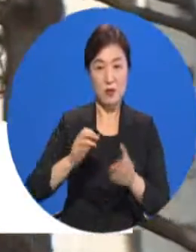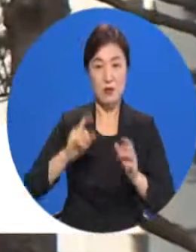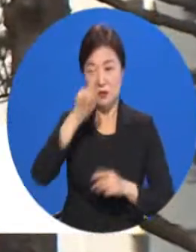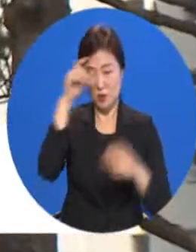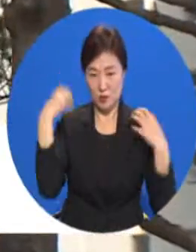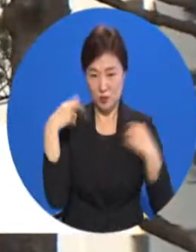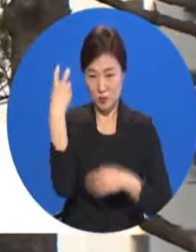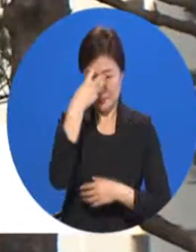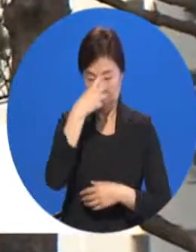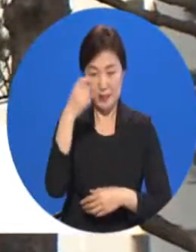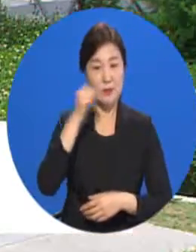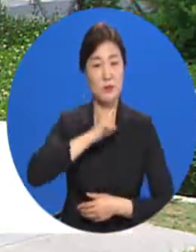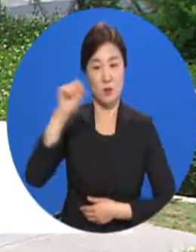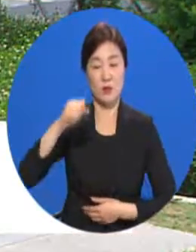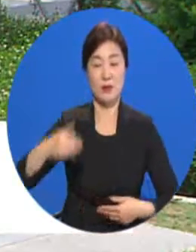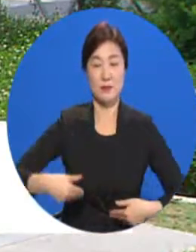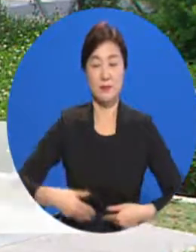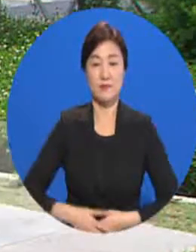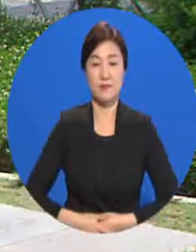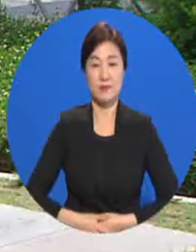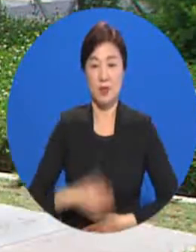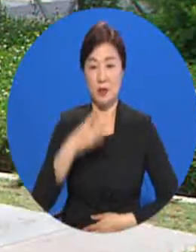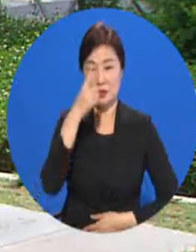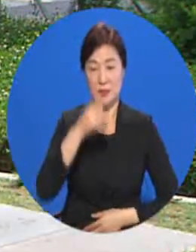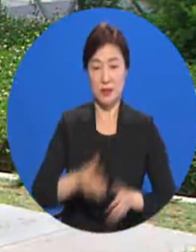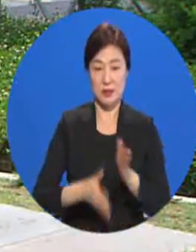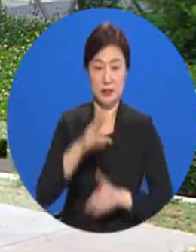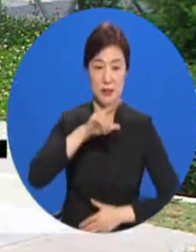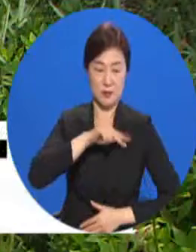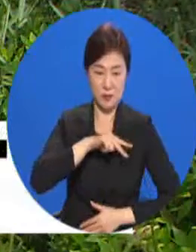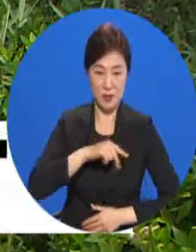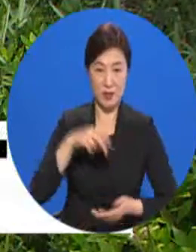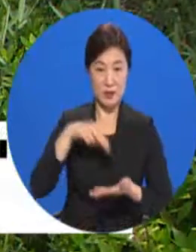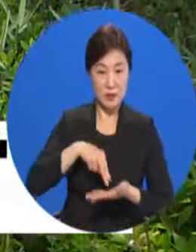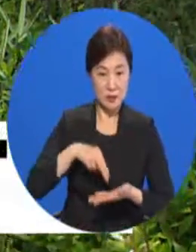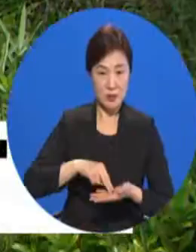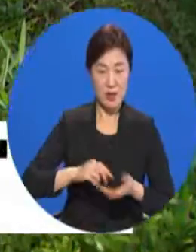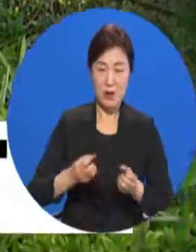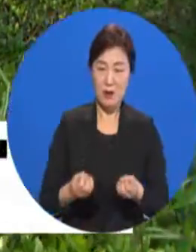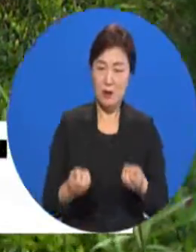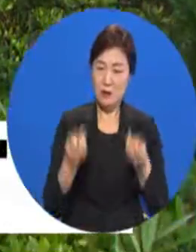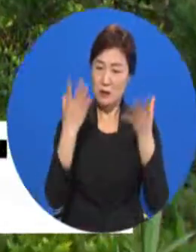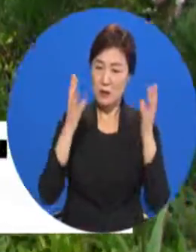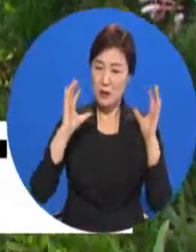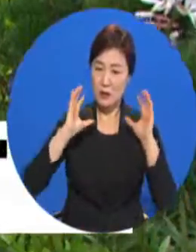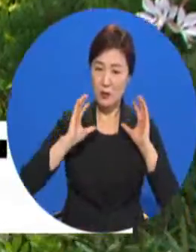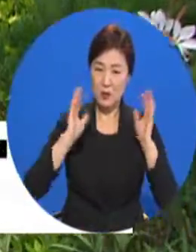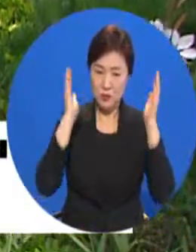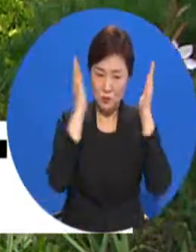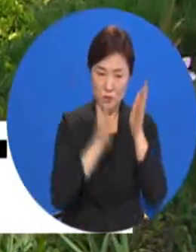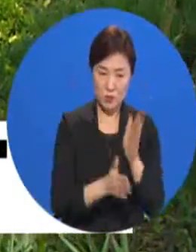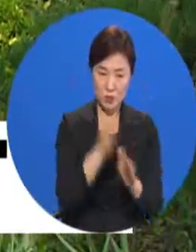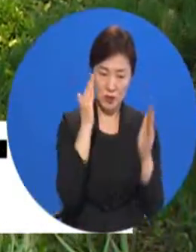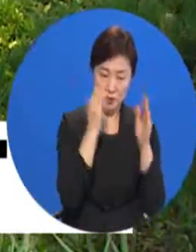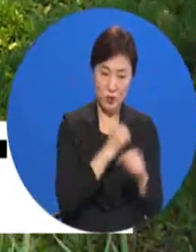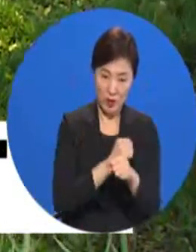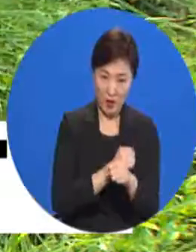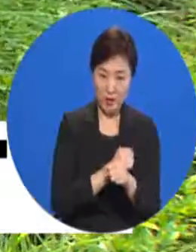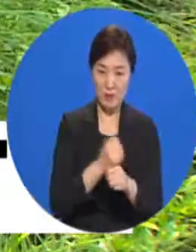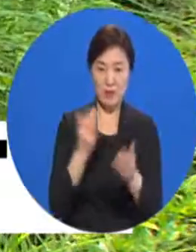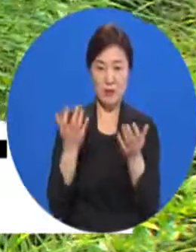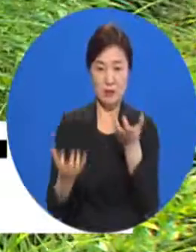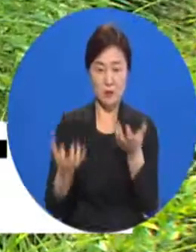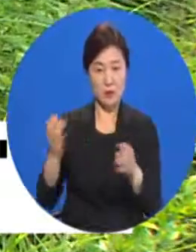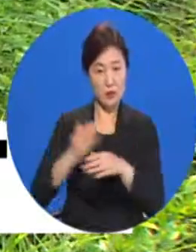하기 때문입니다. 순천시의회도 행사를 국가정원으로 집중해야 하는지, 도심으로 분산해야 하는지 충분한 검토가